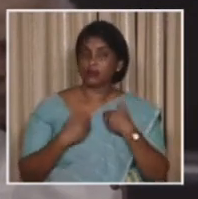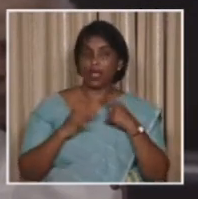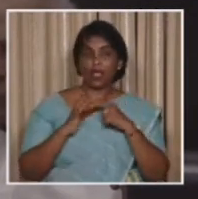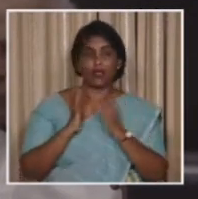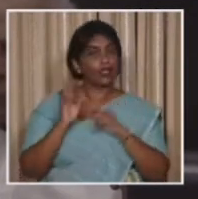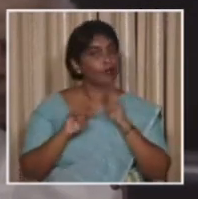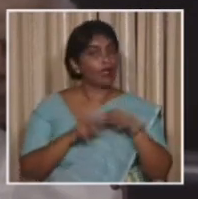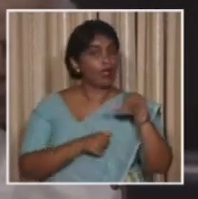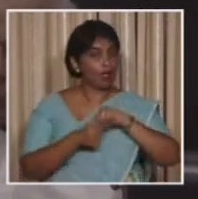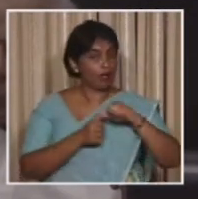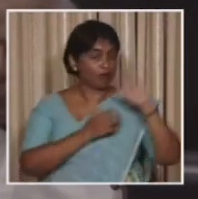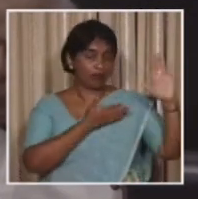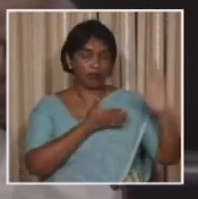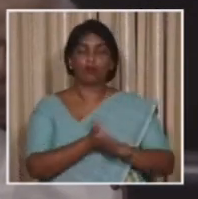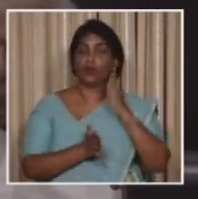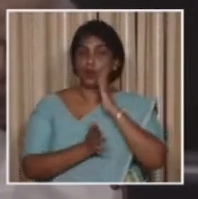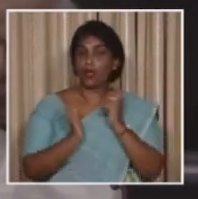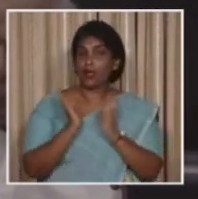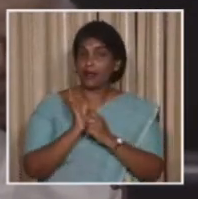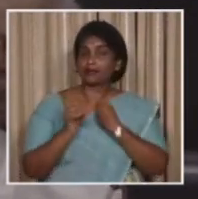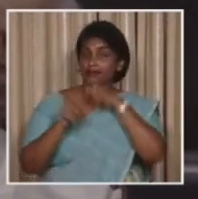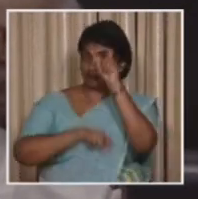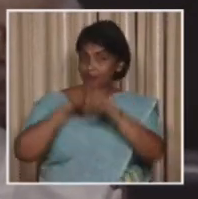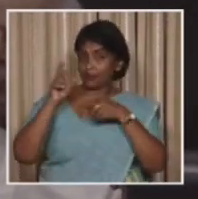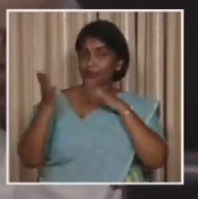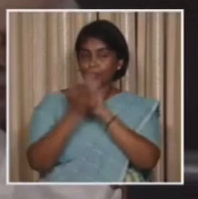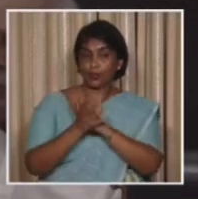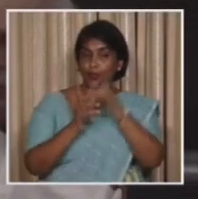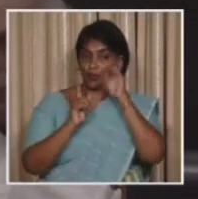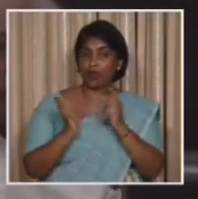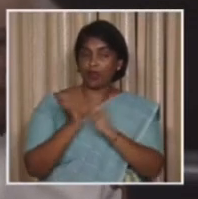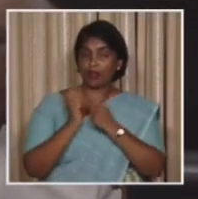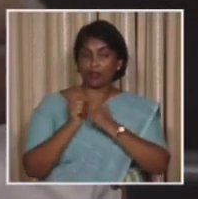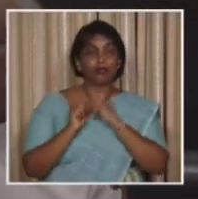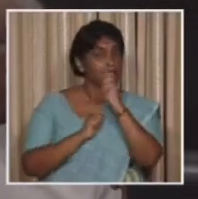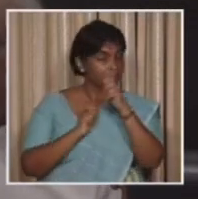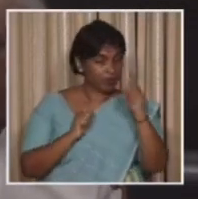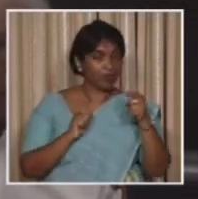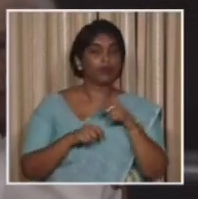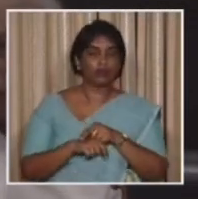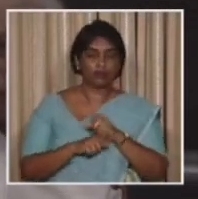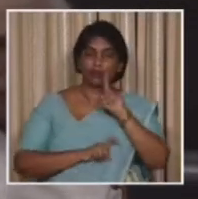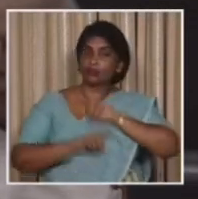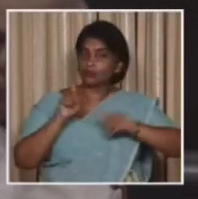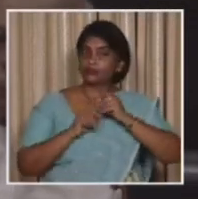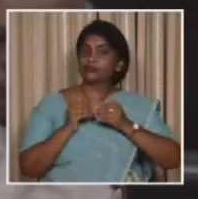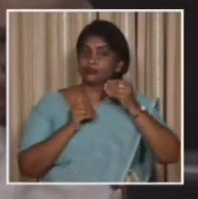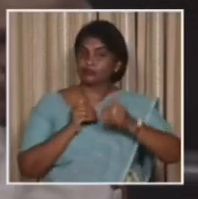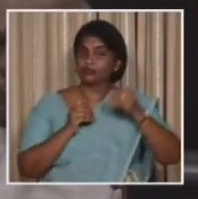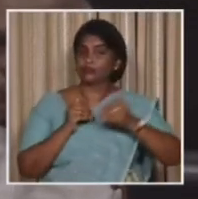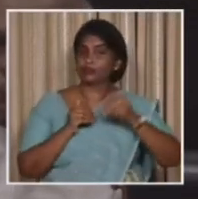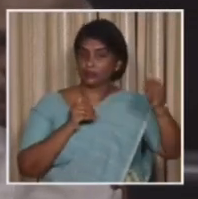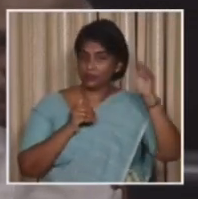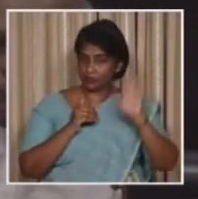IMF ආයතනයේ මැදිහත් වී විදේශ ණයකරුවන් සමග එකඟ වූ ණය තිරසරභාවය පිළිබඳ කතිකාව දිගින් දිගටම ගෙන යා